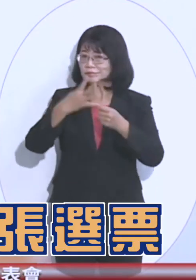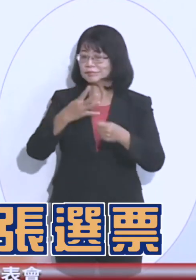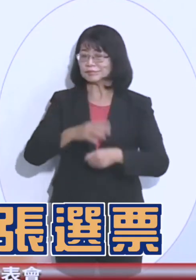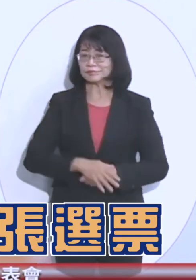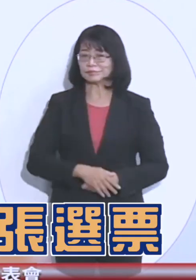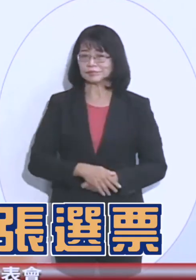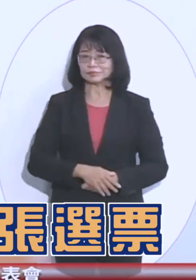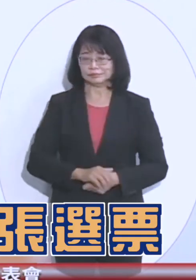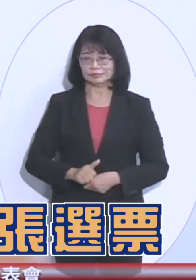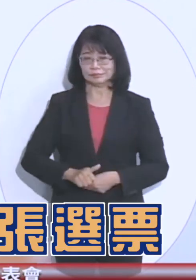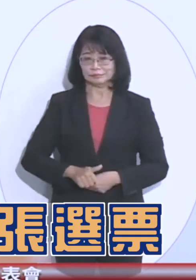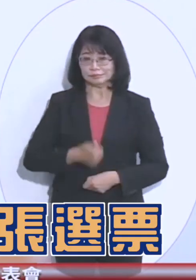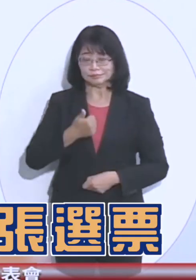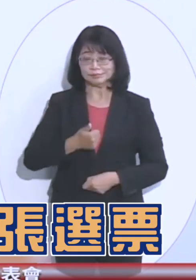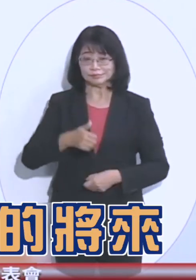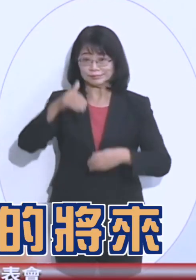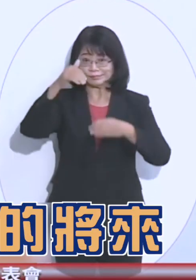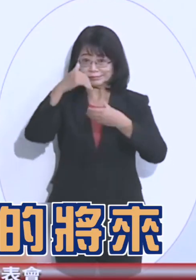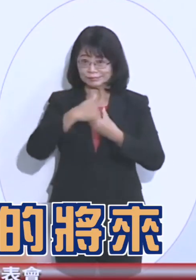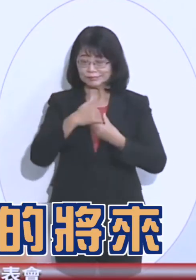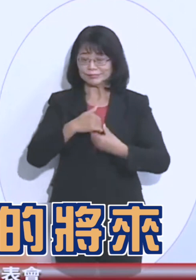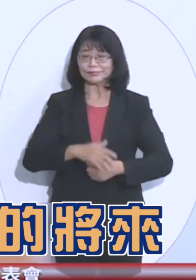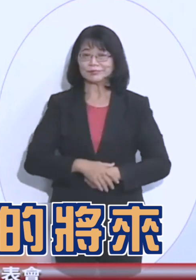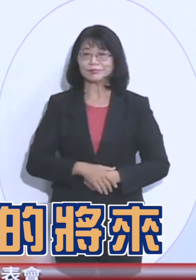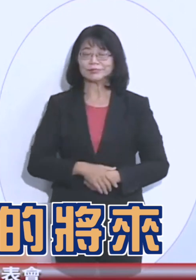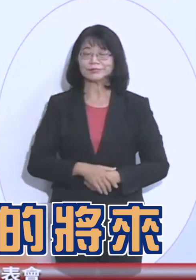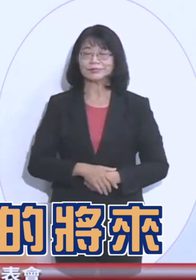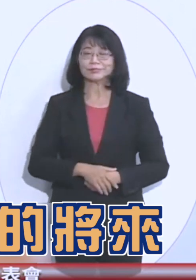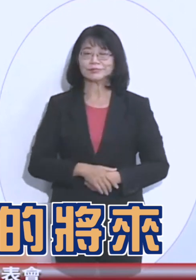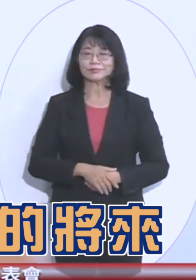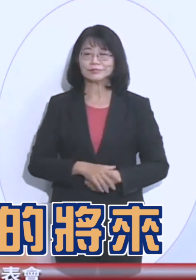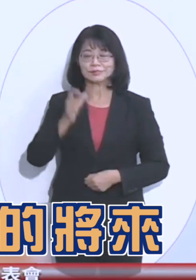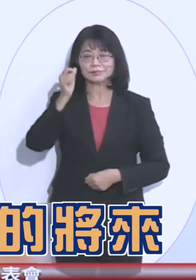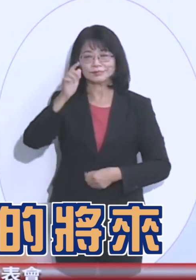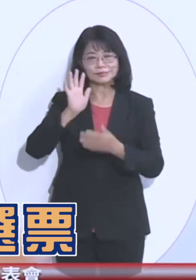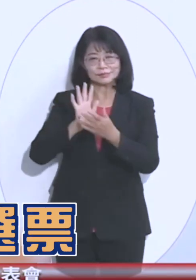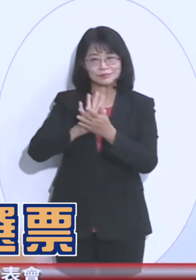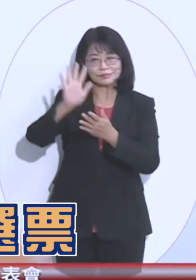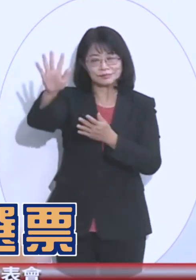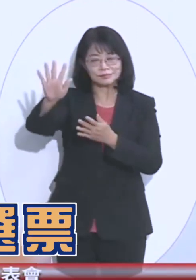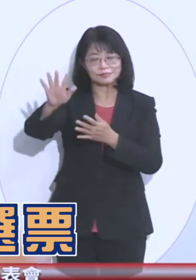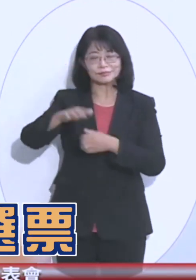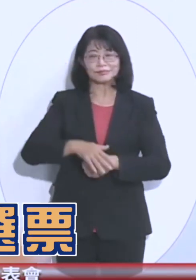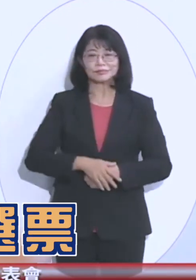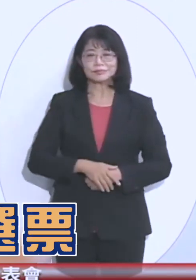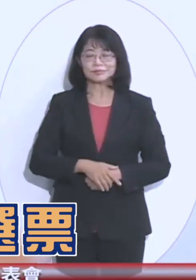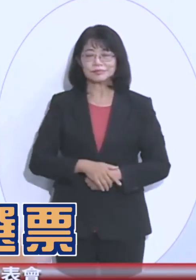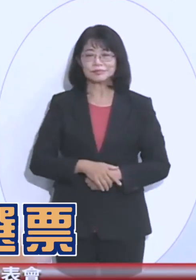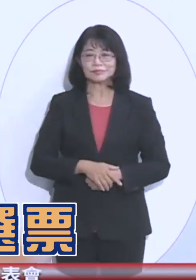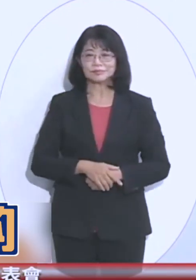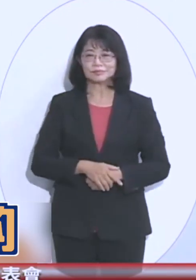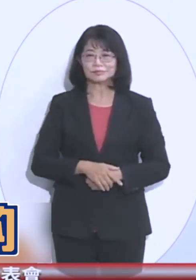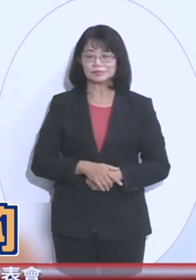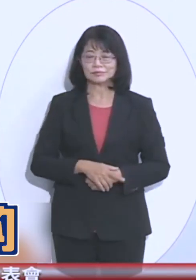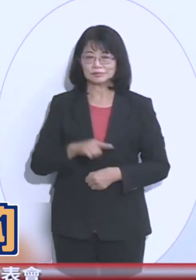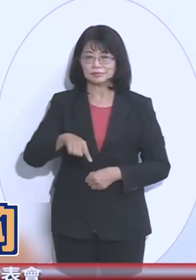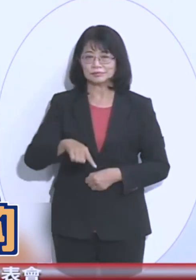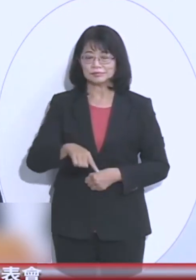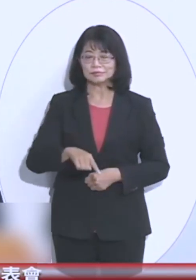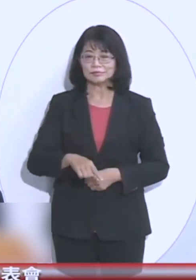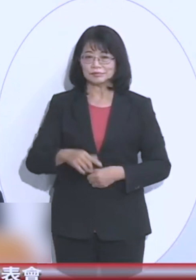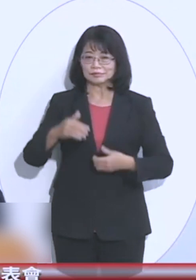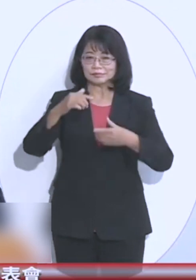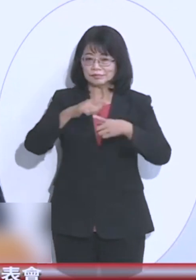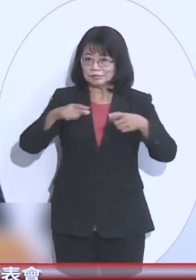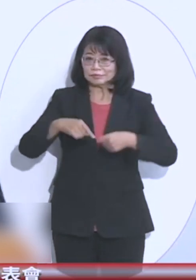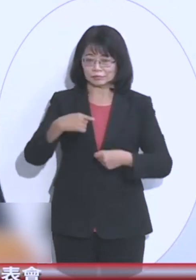用你最新型的一张选票，卖讲叫你博台南市的将来，用你最新型的选票。站在你的面头